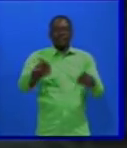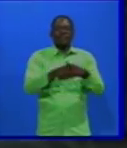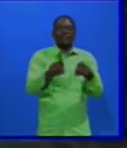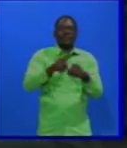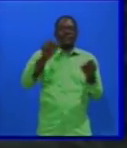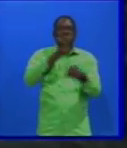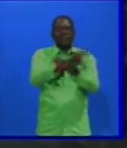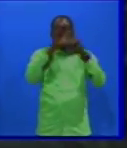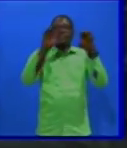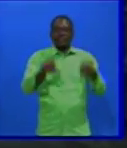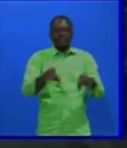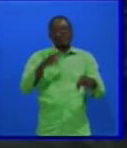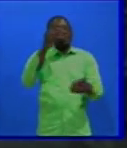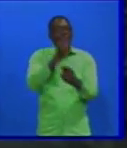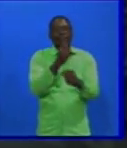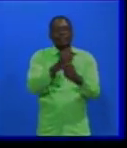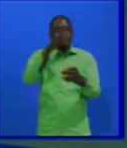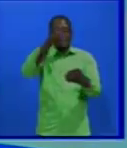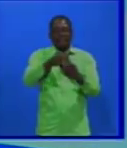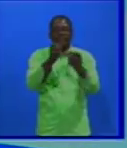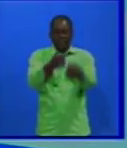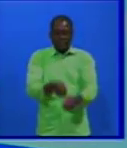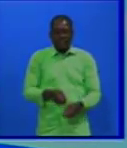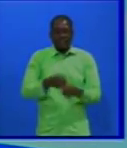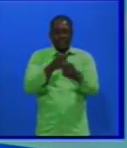entreprises qui évoluent dans l'agriculture.